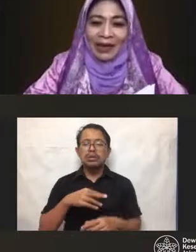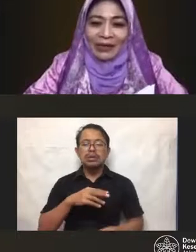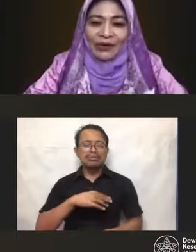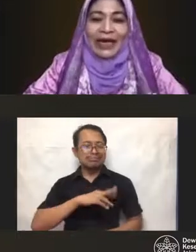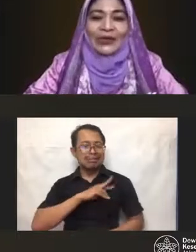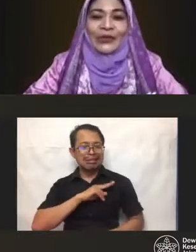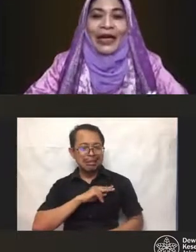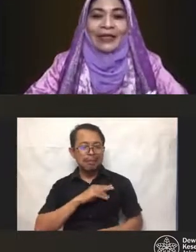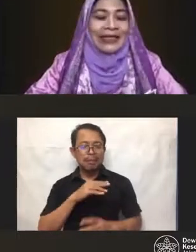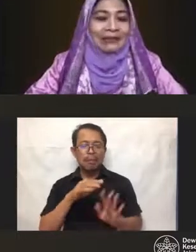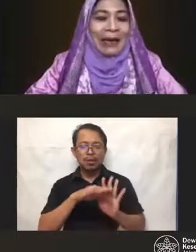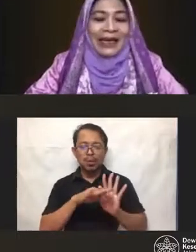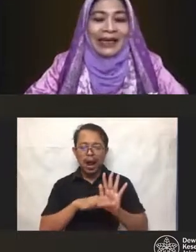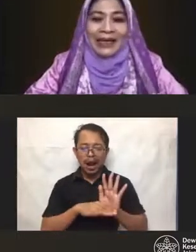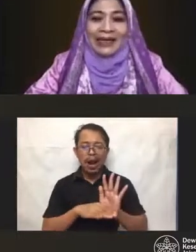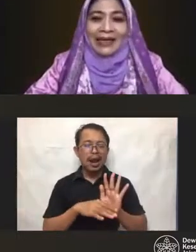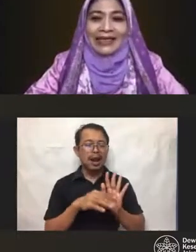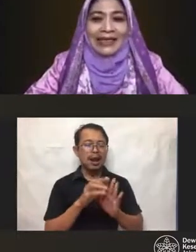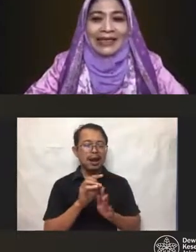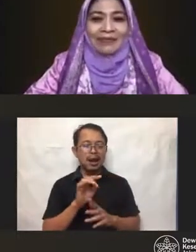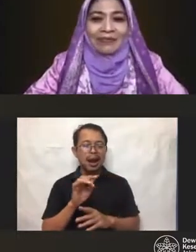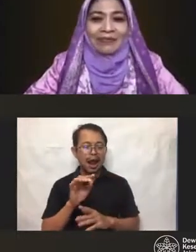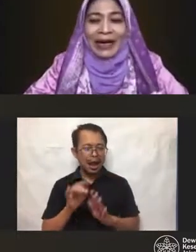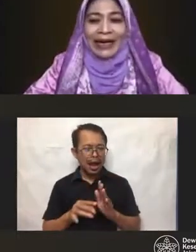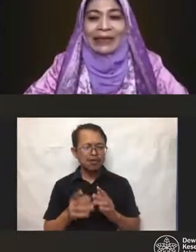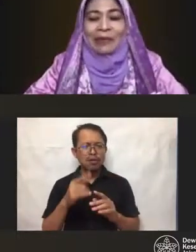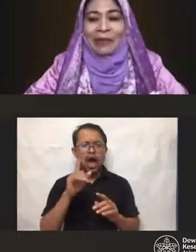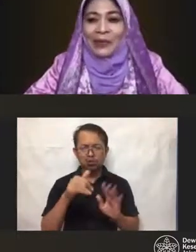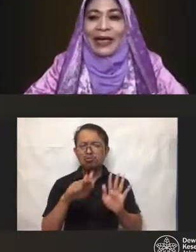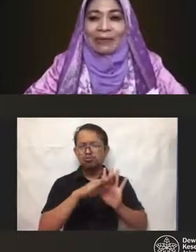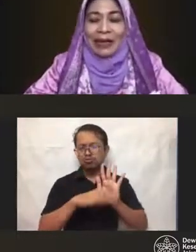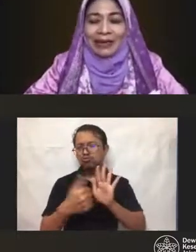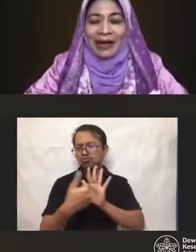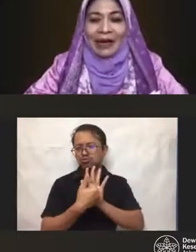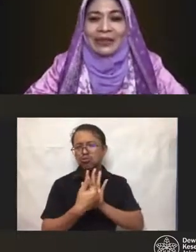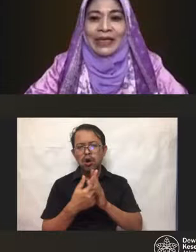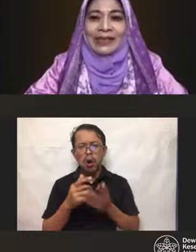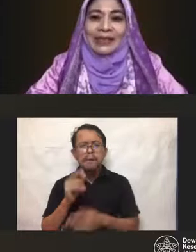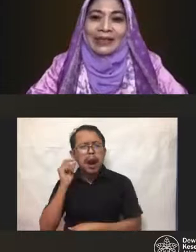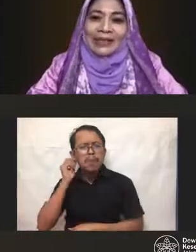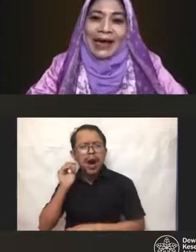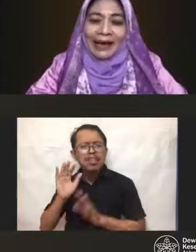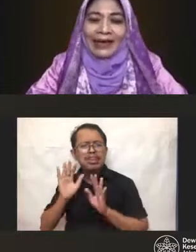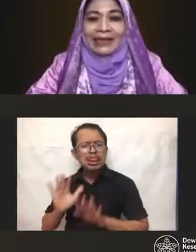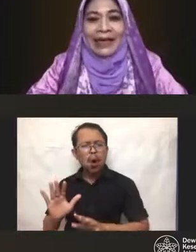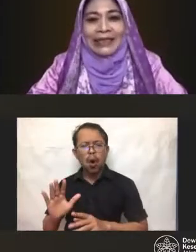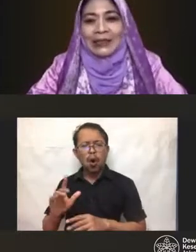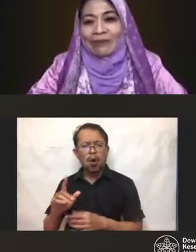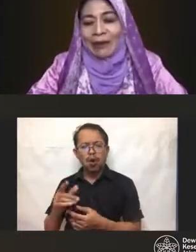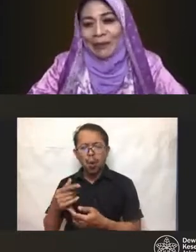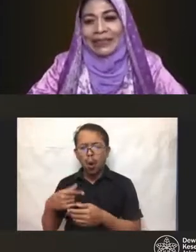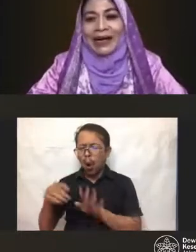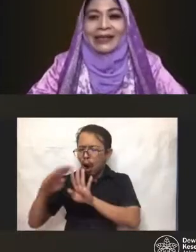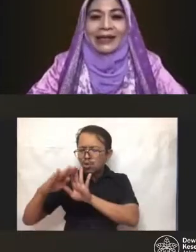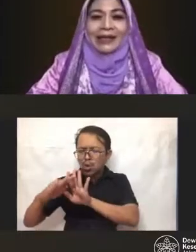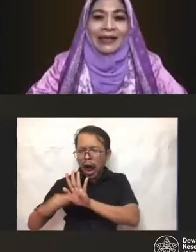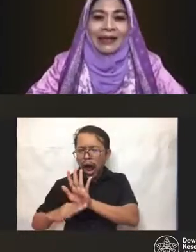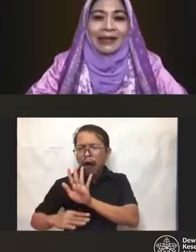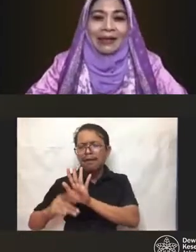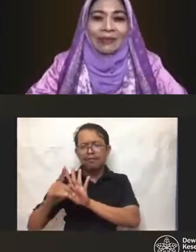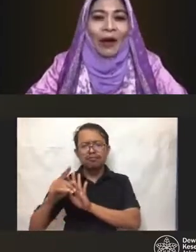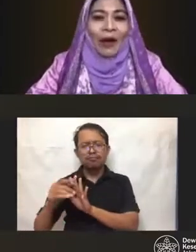punya aturan-aturan dan sebagainya. Jadi bukan hanya perempuan yang harusnya dihadang dengan sejumlah